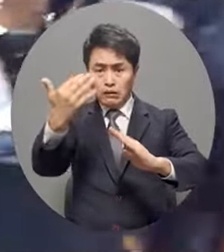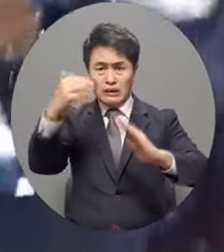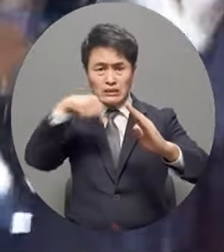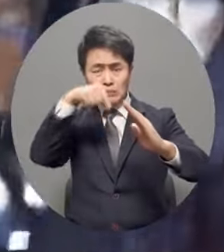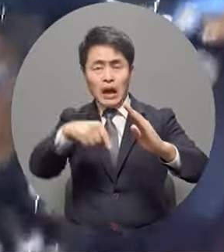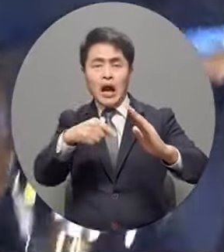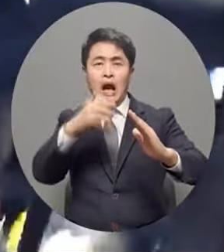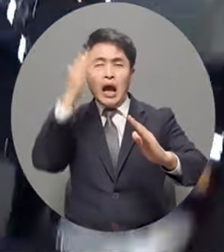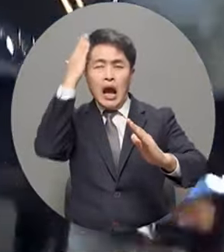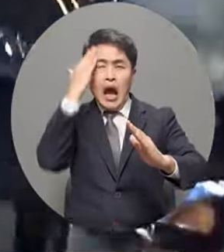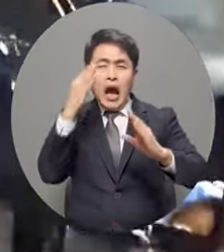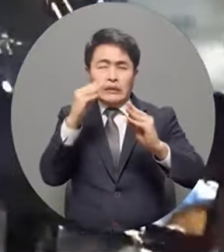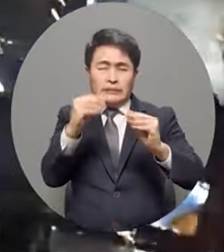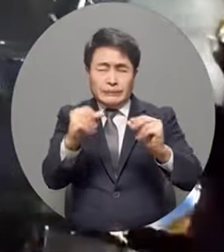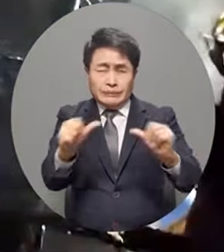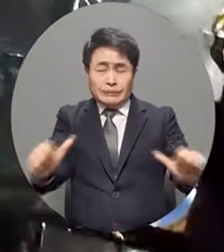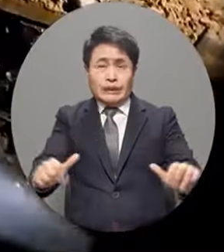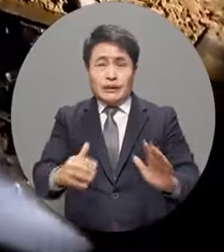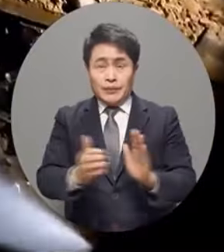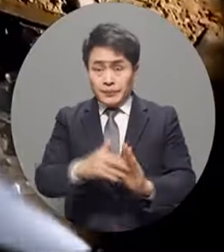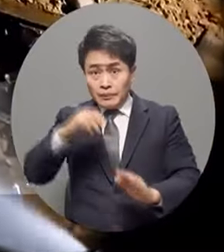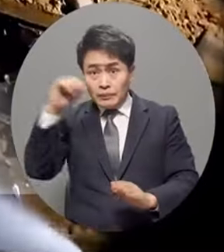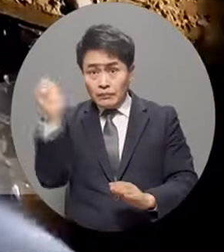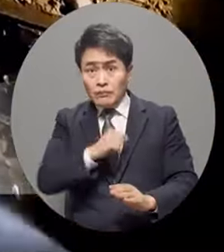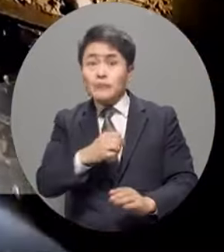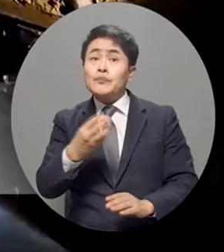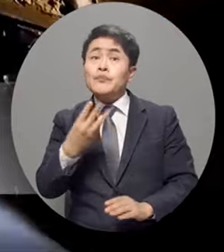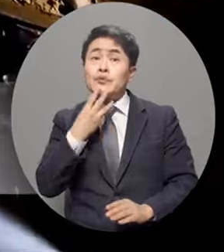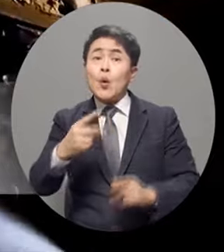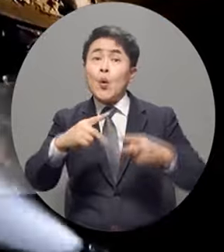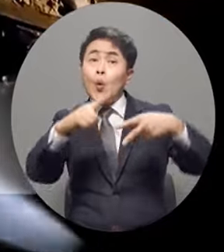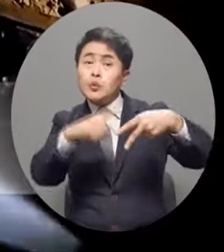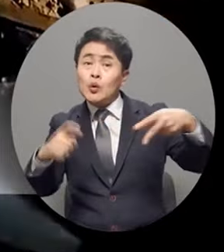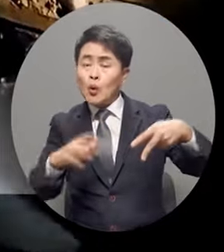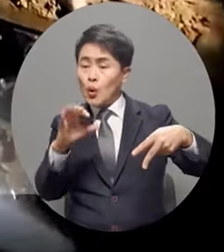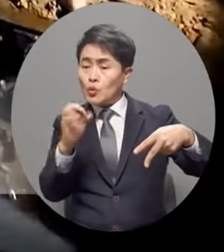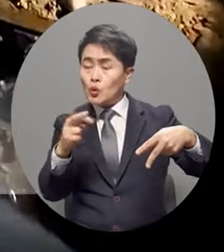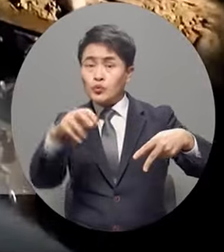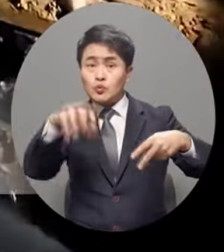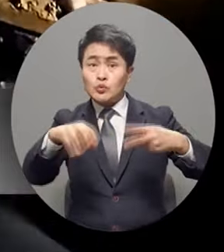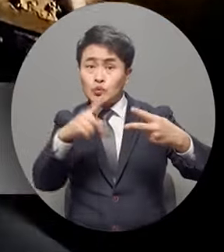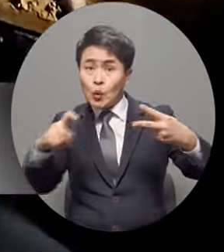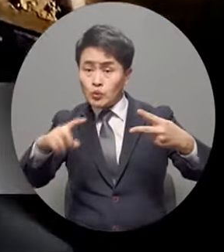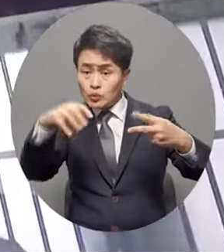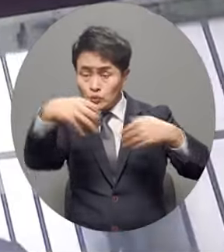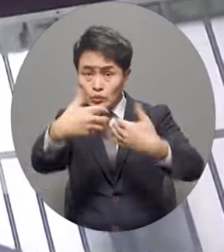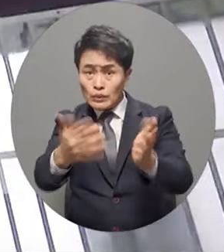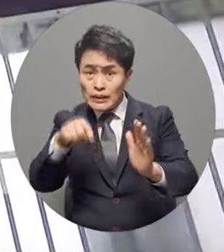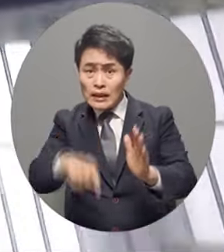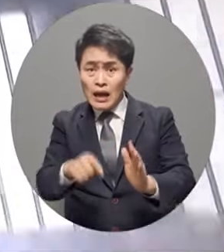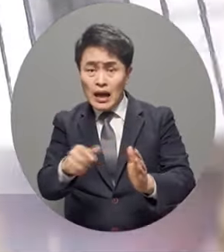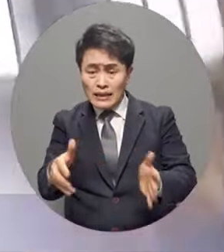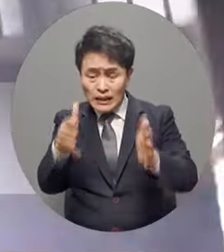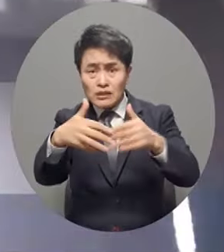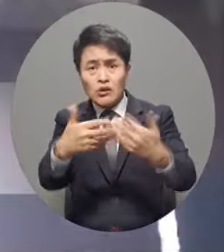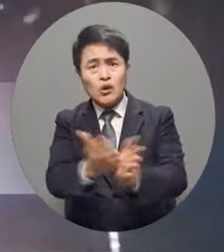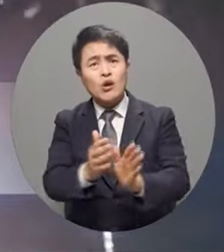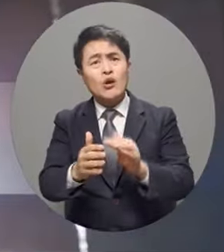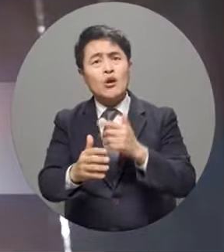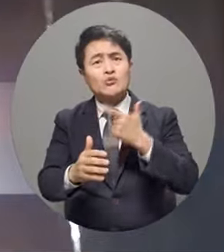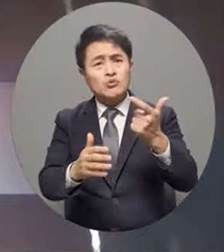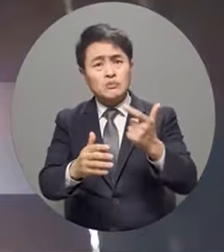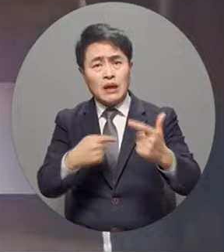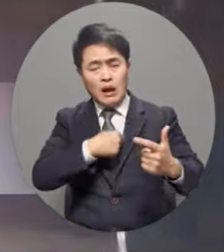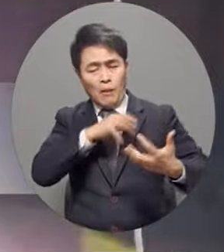온통 검게 탔습니다. 오늘 새벽 서울 동대문구 용두동의 한 다세대 주택에서 불이 나 60대 여성이 심정지